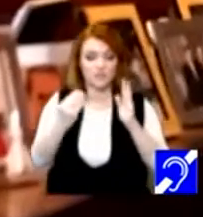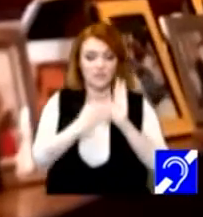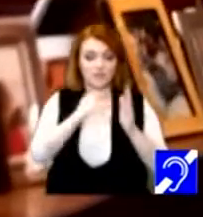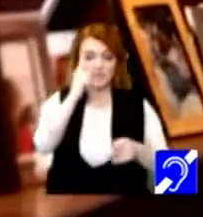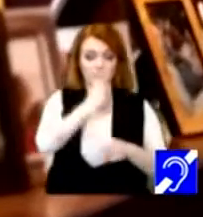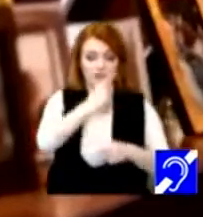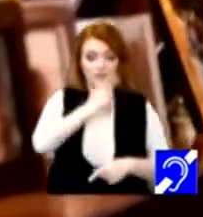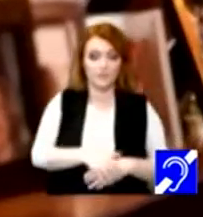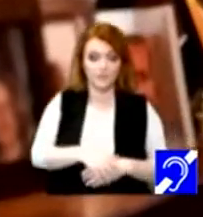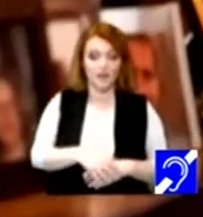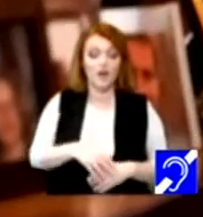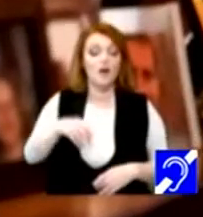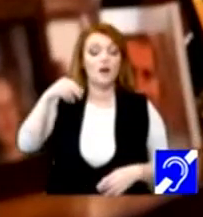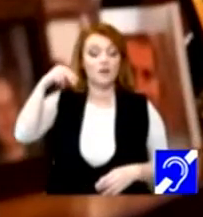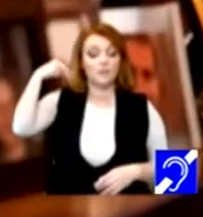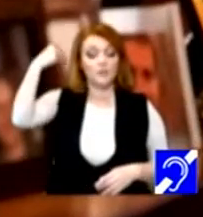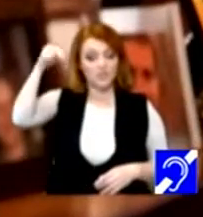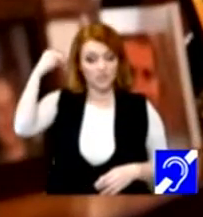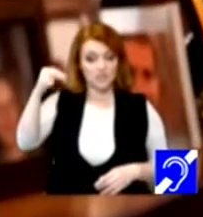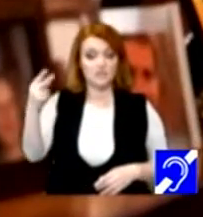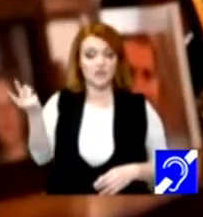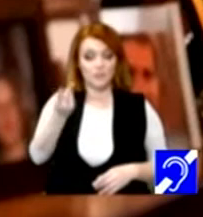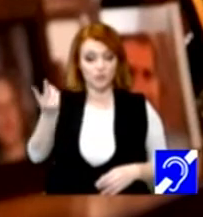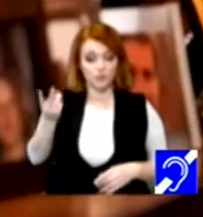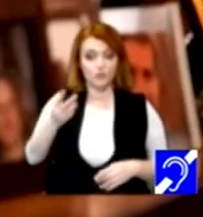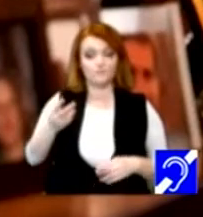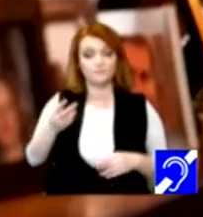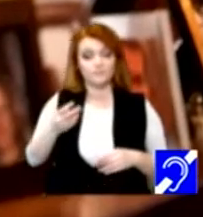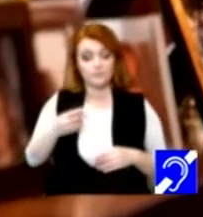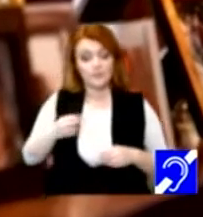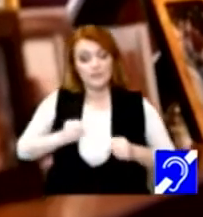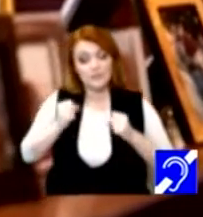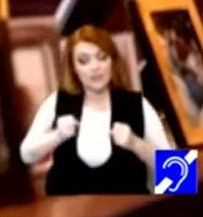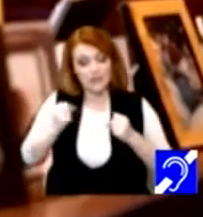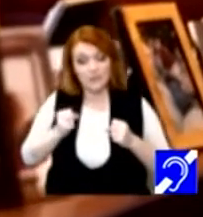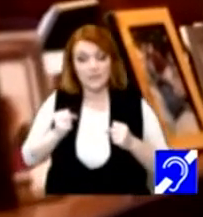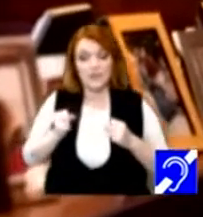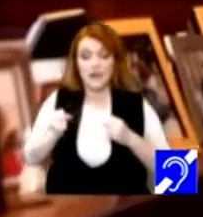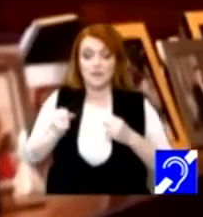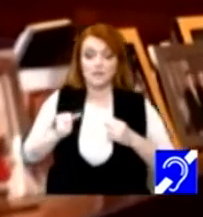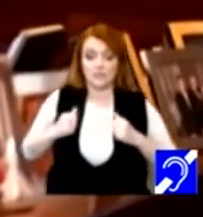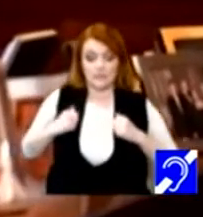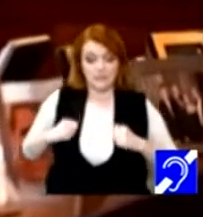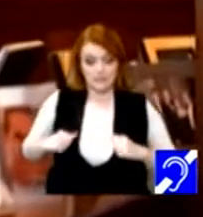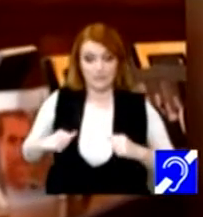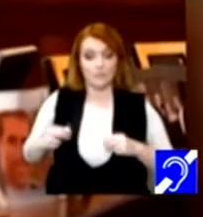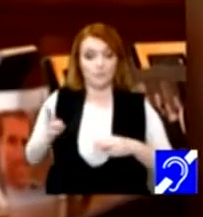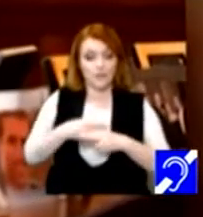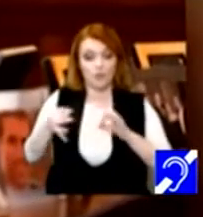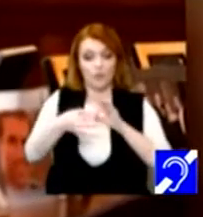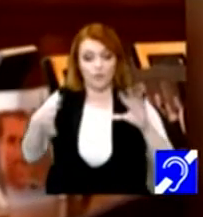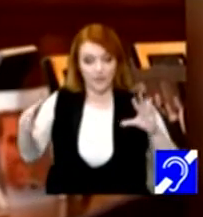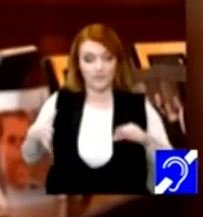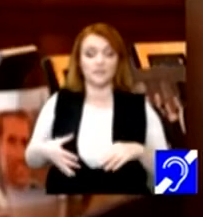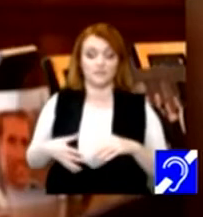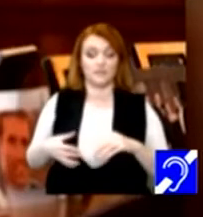Biden și Putin au menționat calea diplomatică de rezolvare a tensiunilor, dar orice progres diplomatic a avertizat Casa Albă va însemna în primul